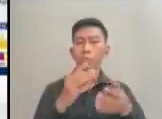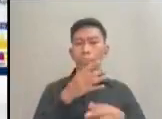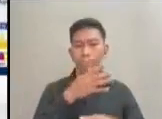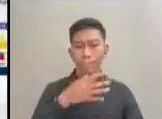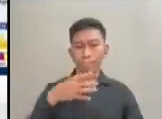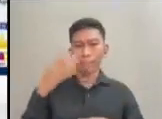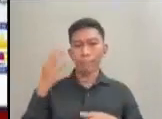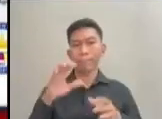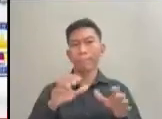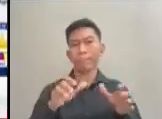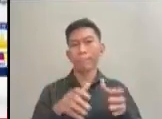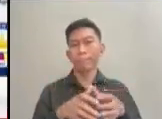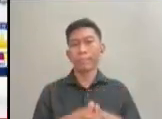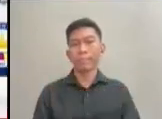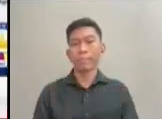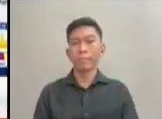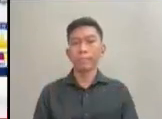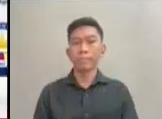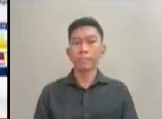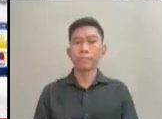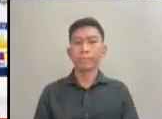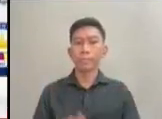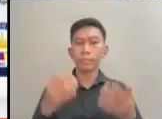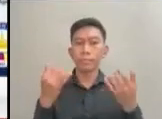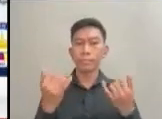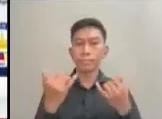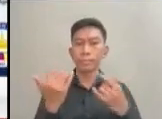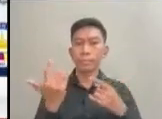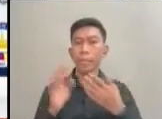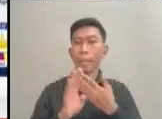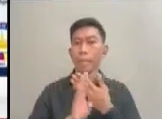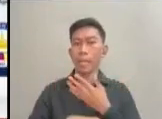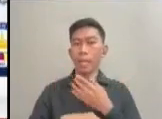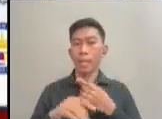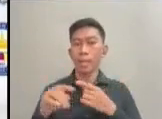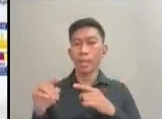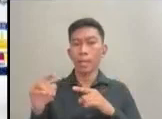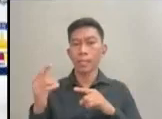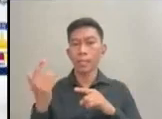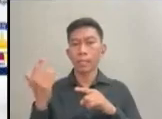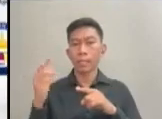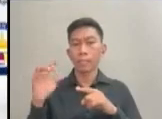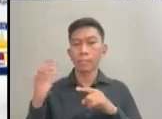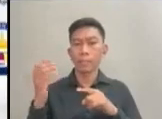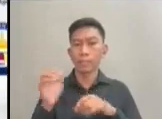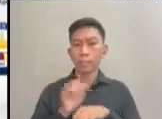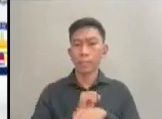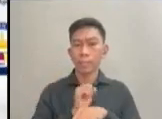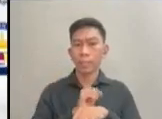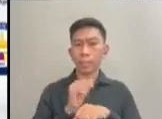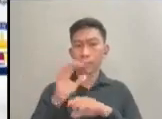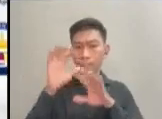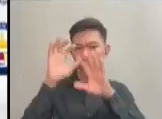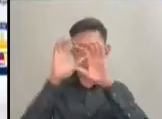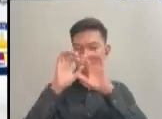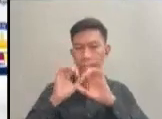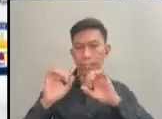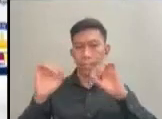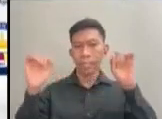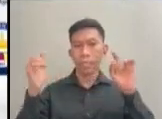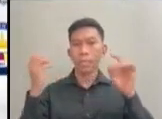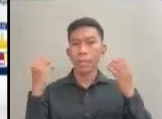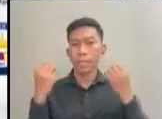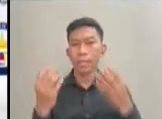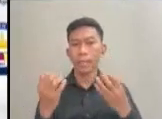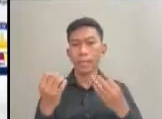Ang kagandahan na naman, babalikan ko naman po yung convergence sa effort ng ating Pangulo, ay marami po kami kasamang